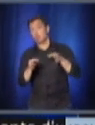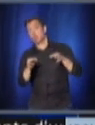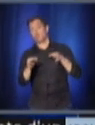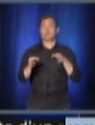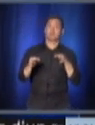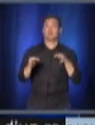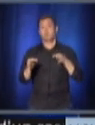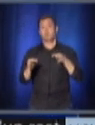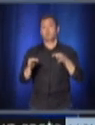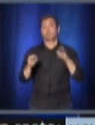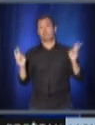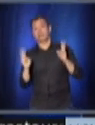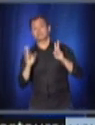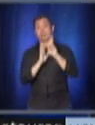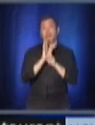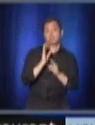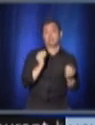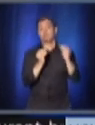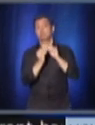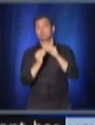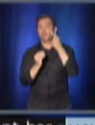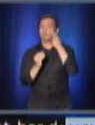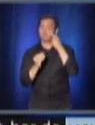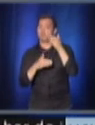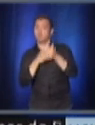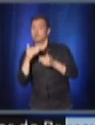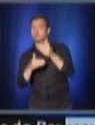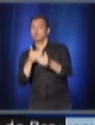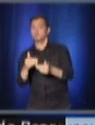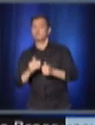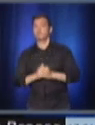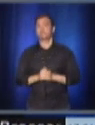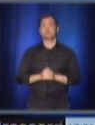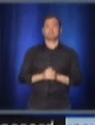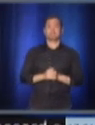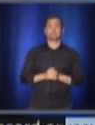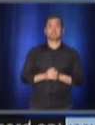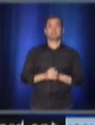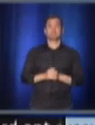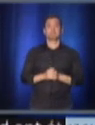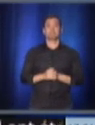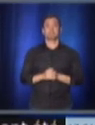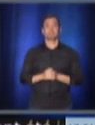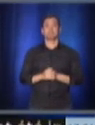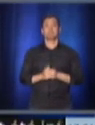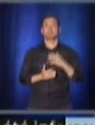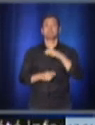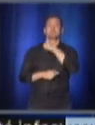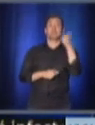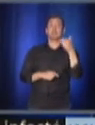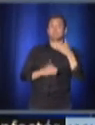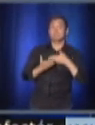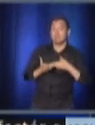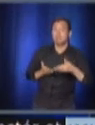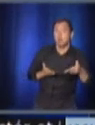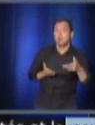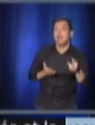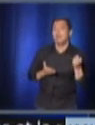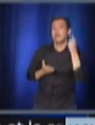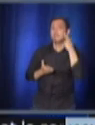besoin d'accélérer. Sinon, rapidement, on se ramasse un autre avertissement de chaleur à Montréal. Je pense que ça